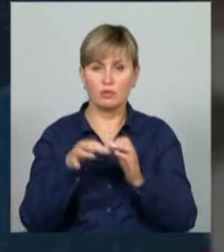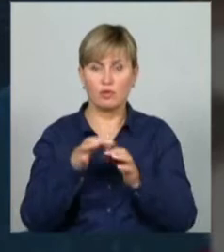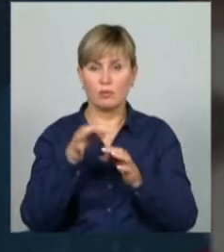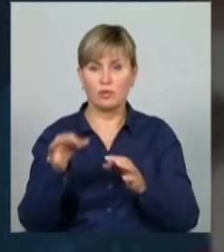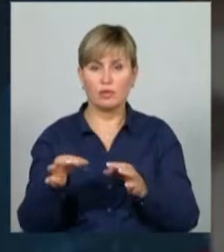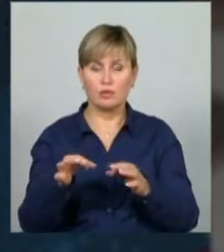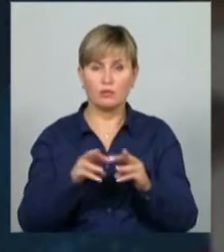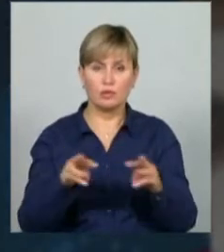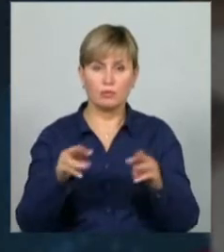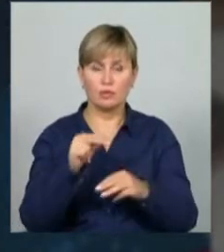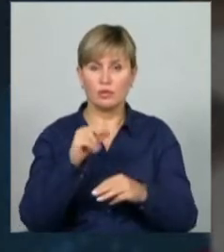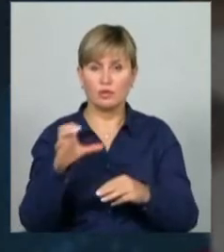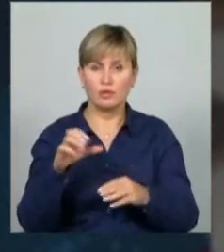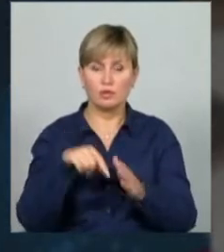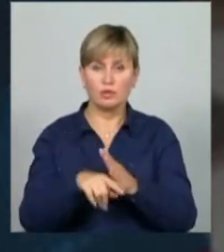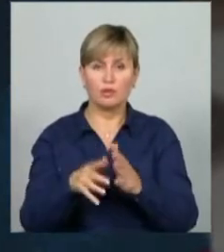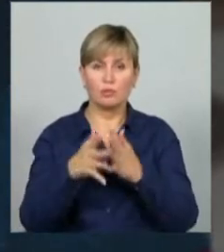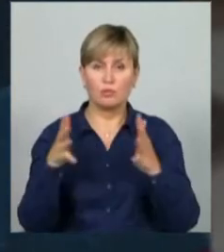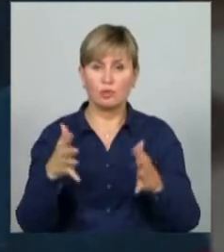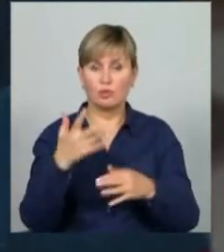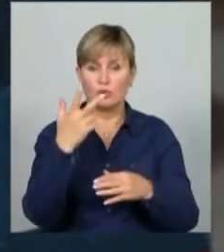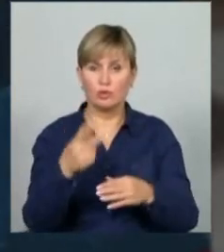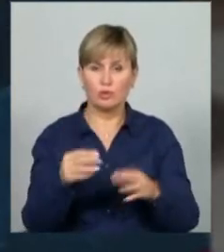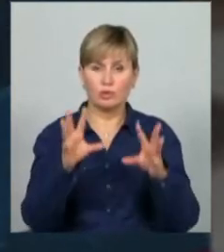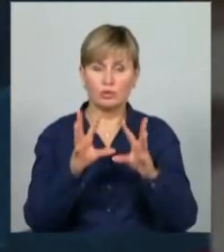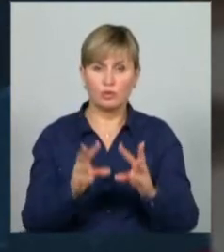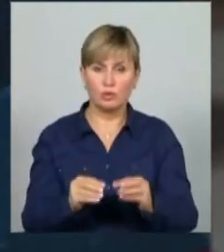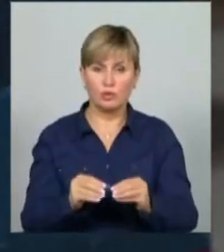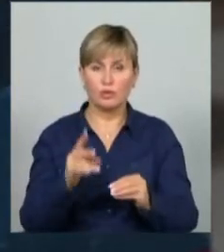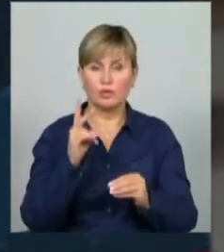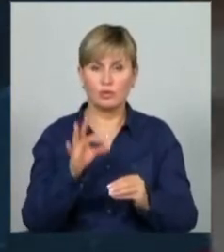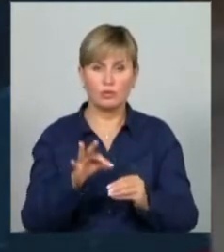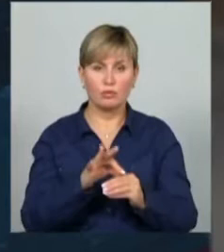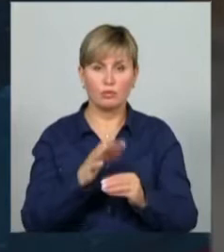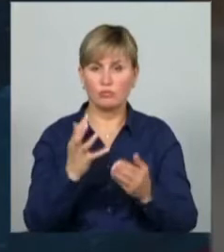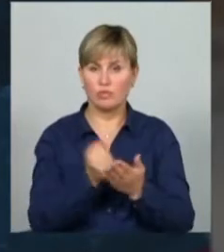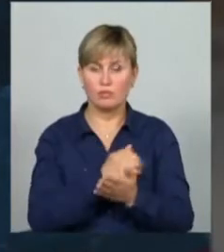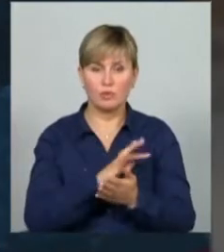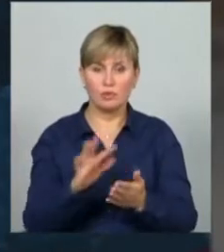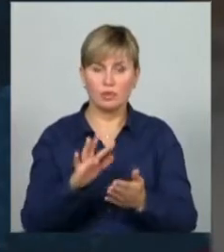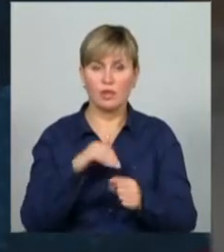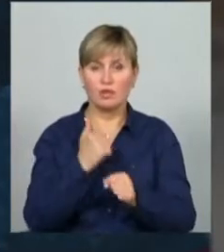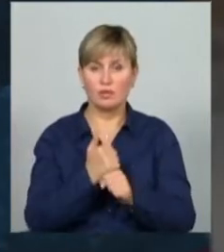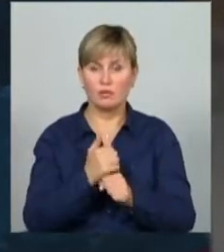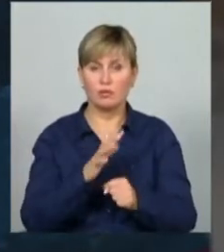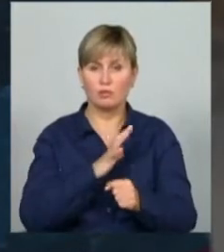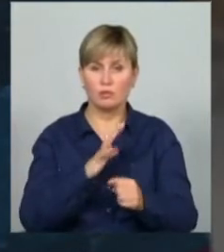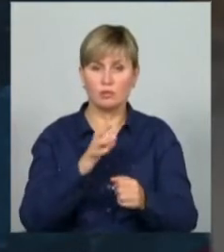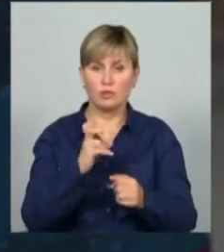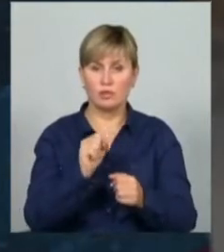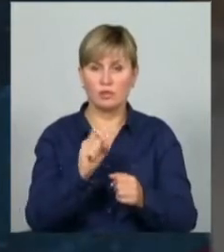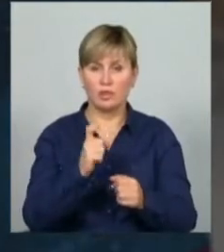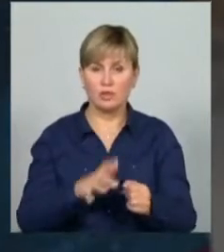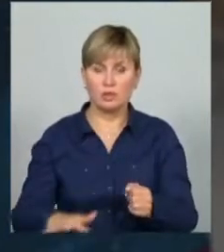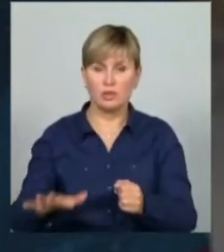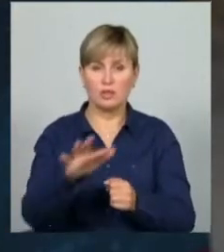департаменте ПЧС. Огнеборцы более 3 дней тушили пламя, однако стихия не поддавалась. Основной удар пришелся на крестьянские